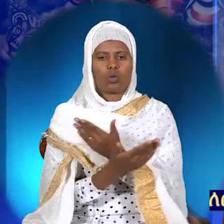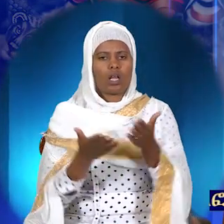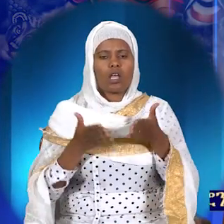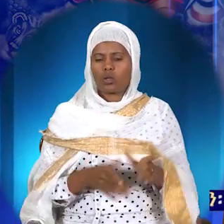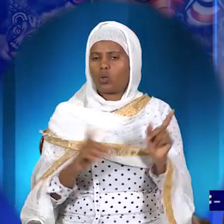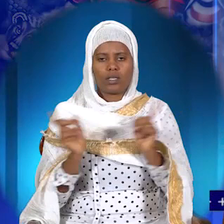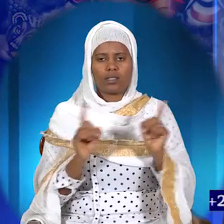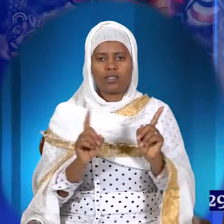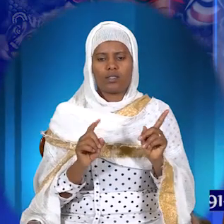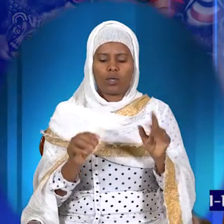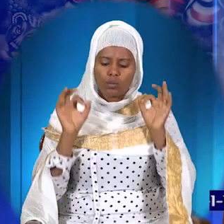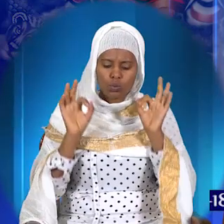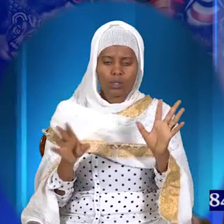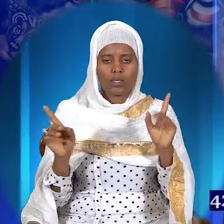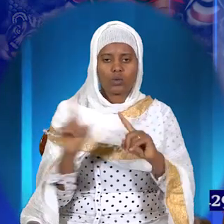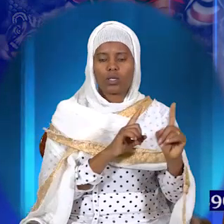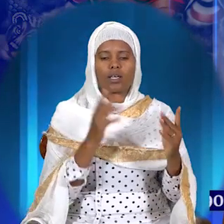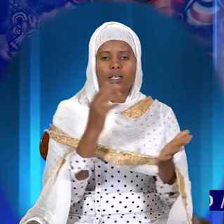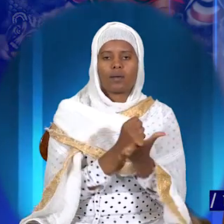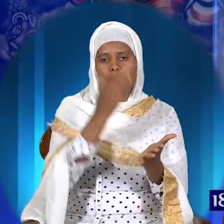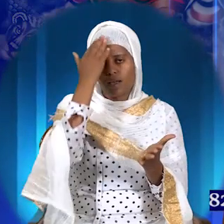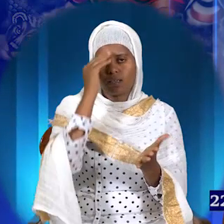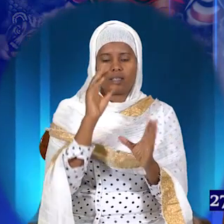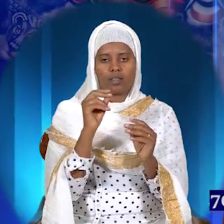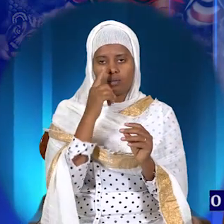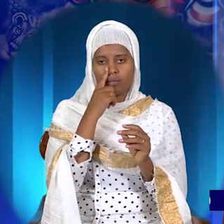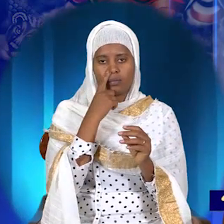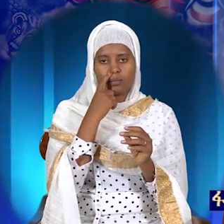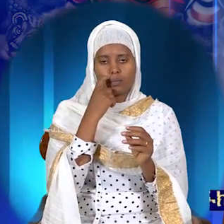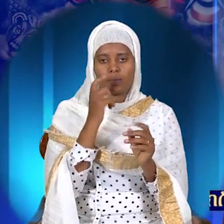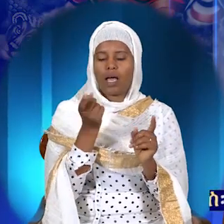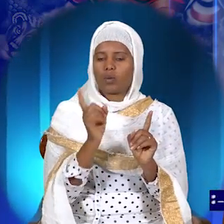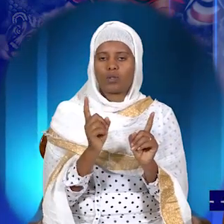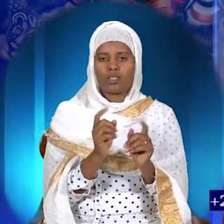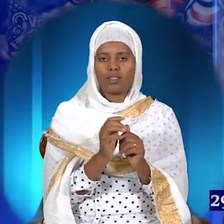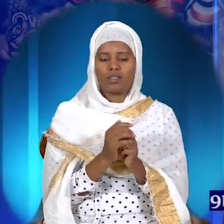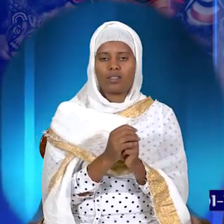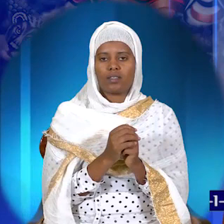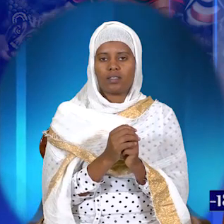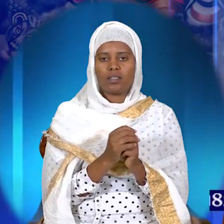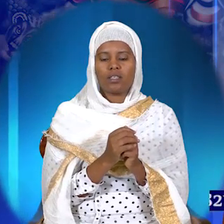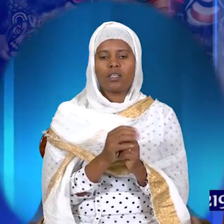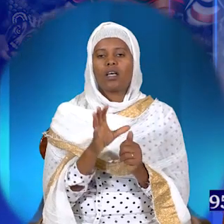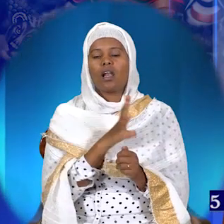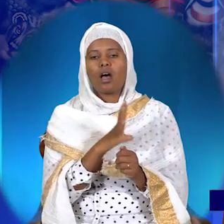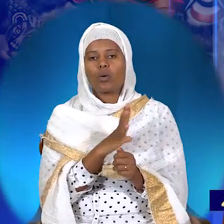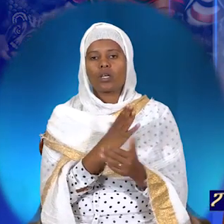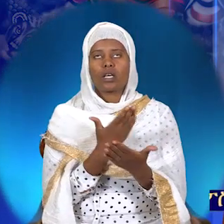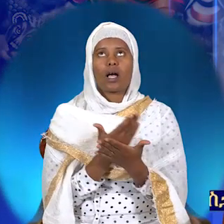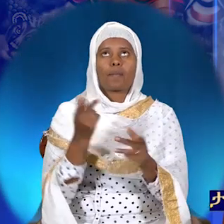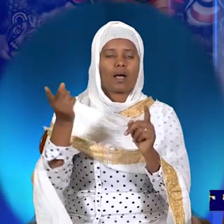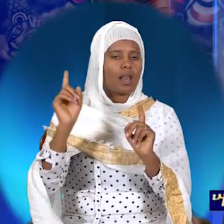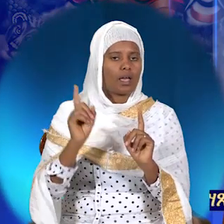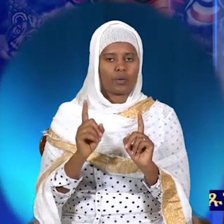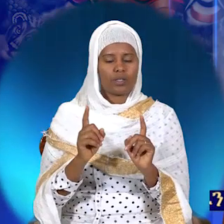ዘይተረኽበ እዩ። ኣብ ኣይተወልደን ካብ ማንም ካብ ዝኾነ ይኹን ድማ ዝተረኽበ ኣይኮነን ኢሉ ህላዊኡ